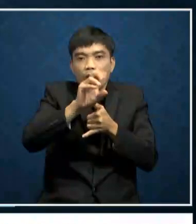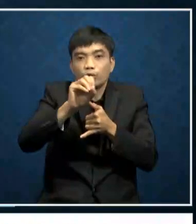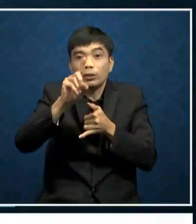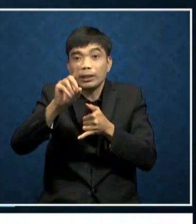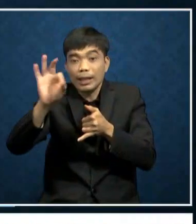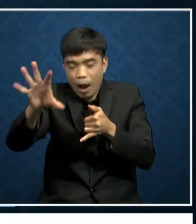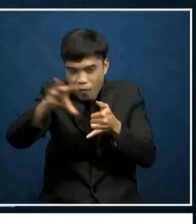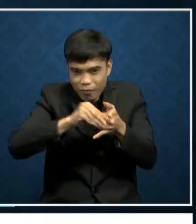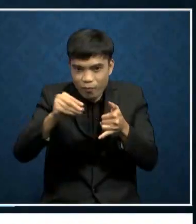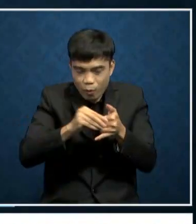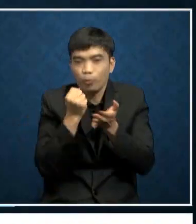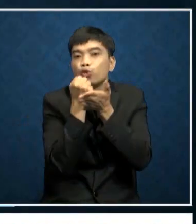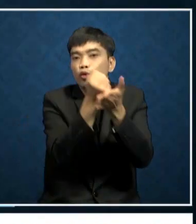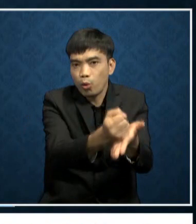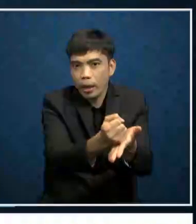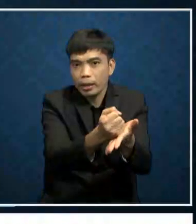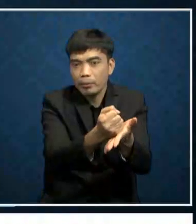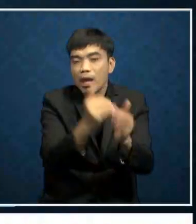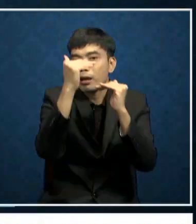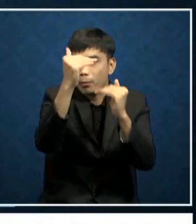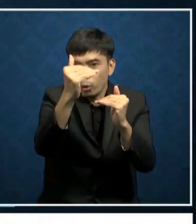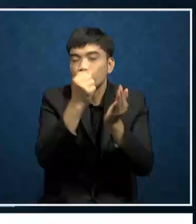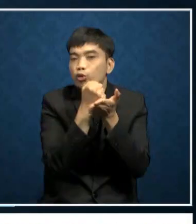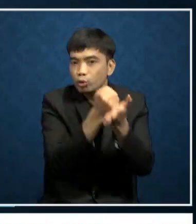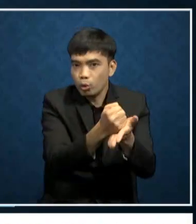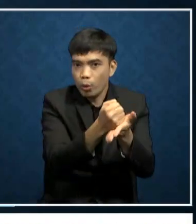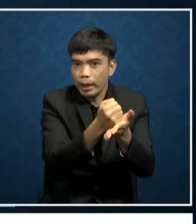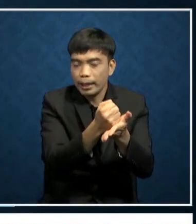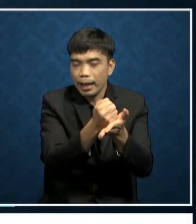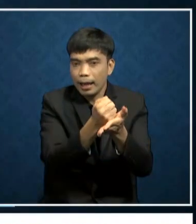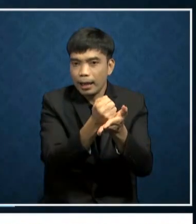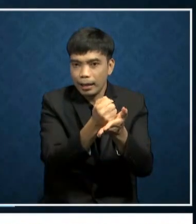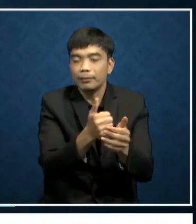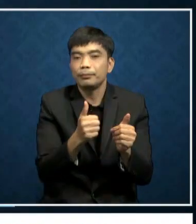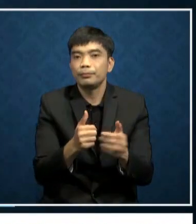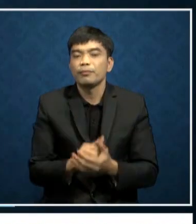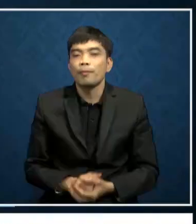2019การออกมาตรการดังกล่าวมีความเหมาะสมนะครับไม่มีข้อ